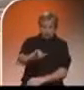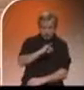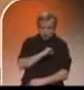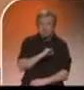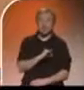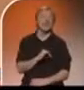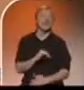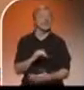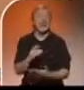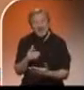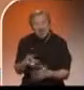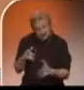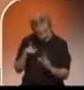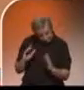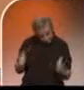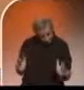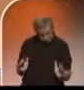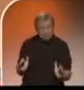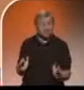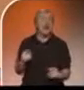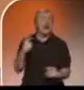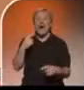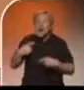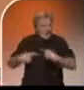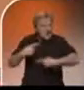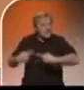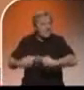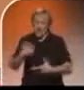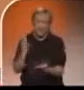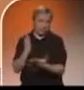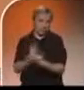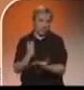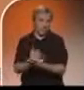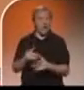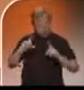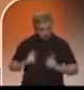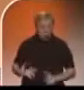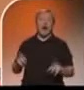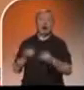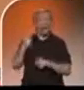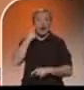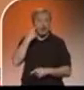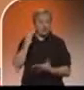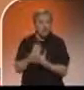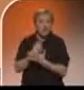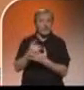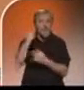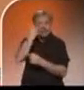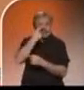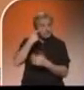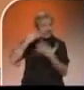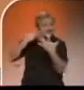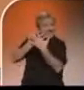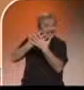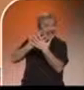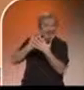celé tělo, je i oko nedozrálé, nedorostlé a v podstatě v okrajích není dorostlá sítnice, nejsou tam